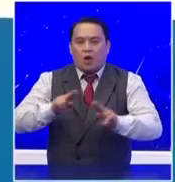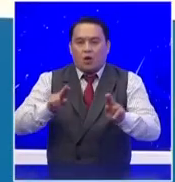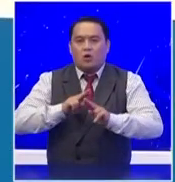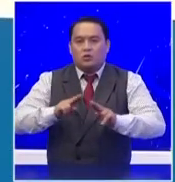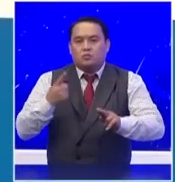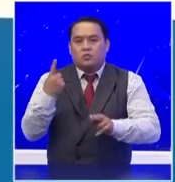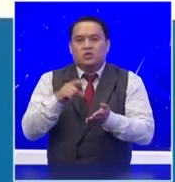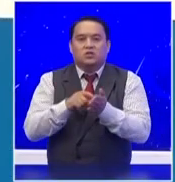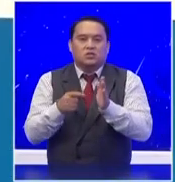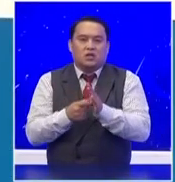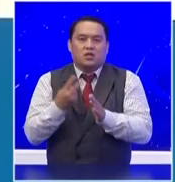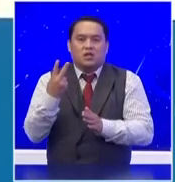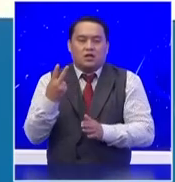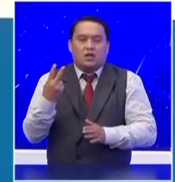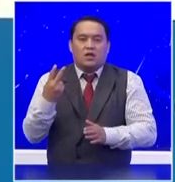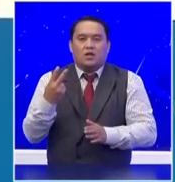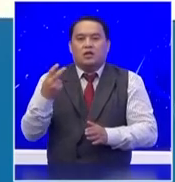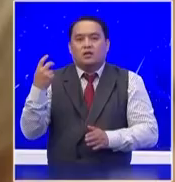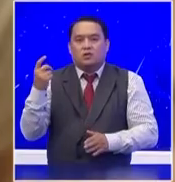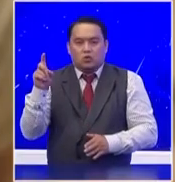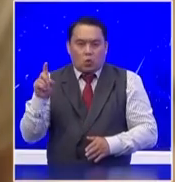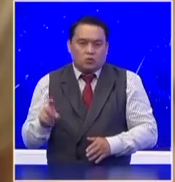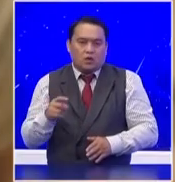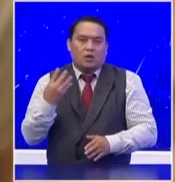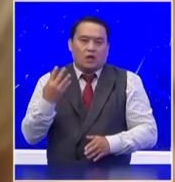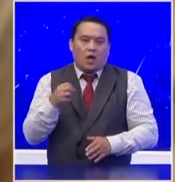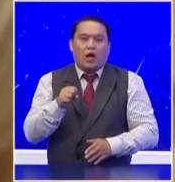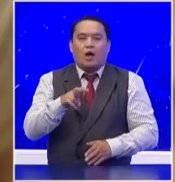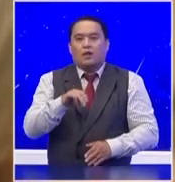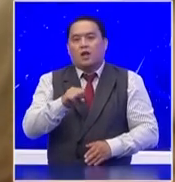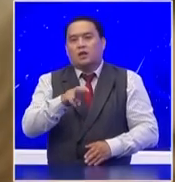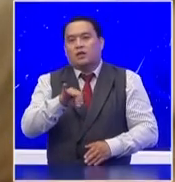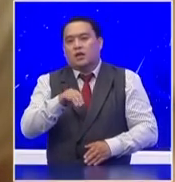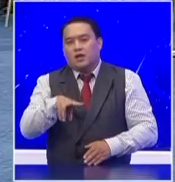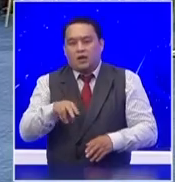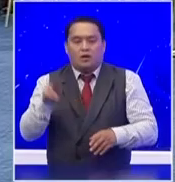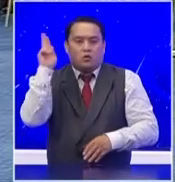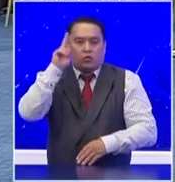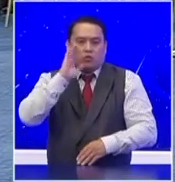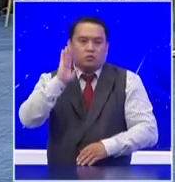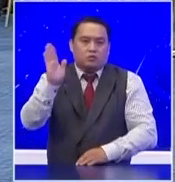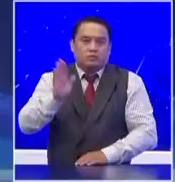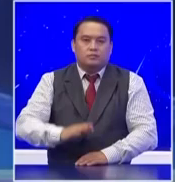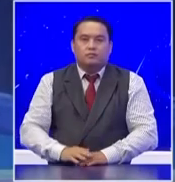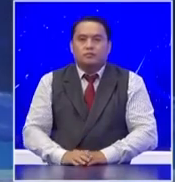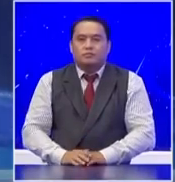бірінші сыныптың 2.90-ында әліппені, қалған 2.90-ында оқушы ана тілін меңгеріп шығады.